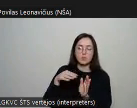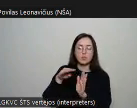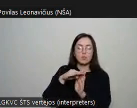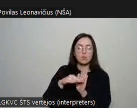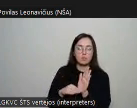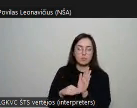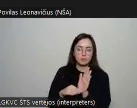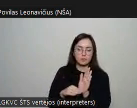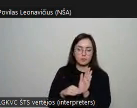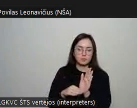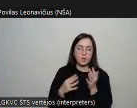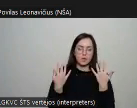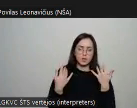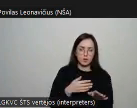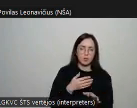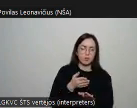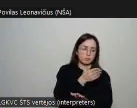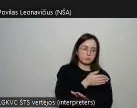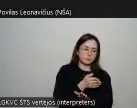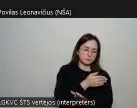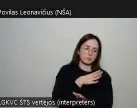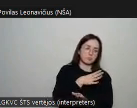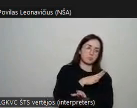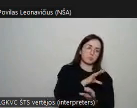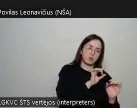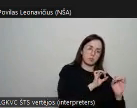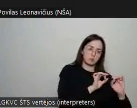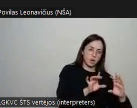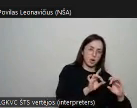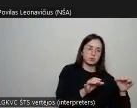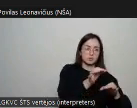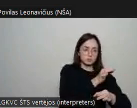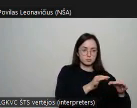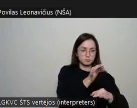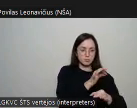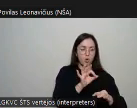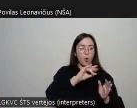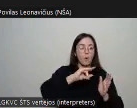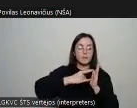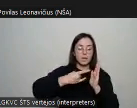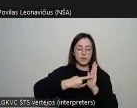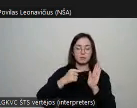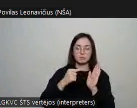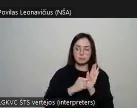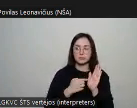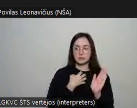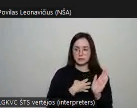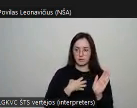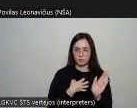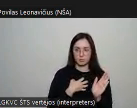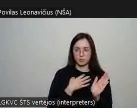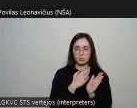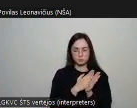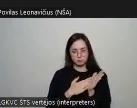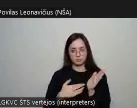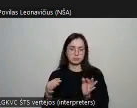Esame apie tai kalbėję, apie planavimo reikšmę kitose seminaruose, kitose temose. Taigi, jeigu